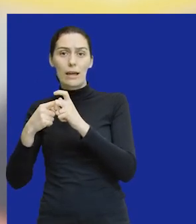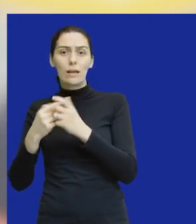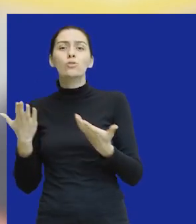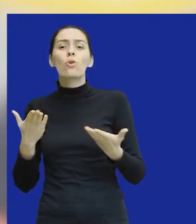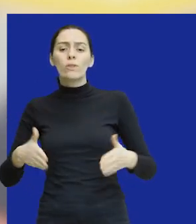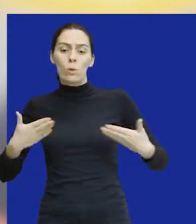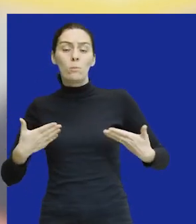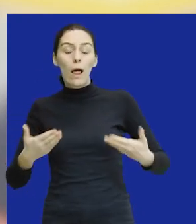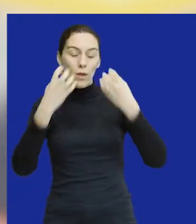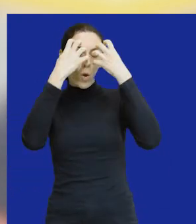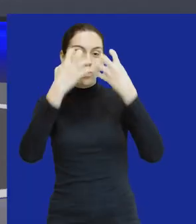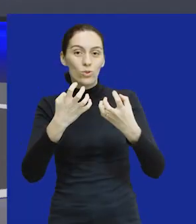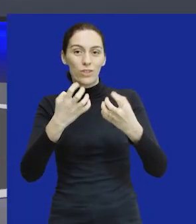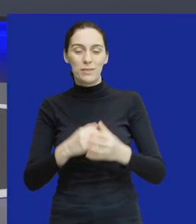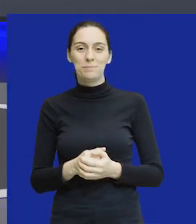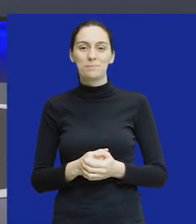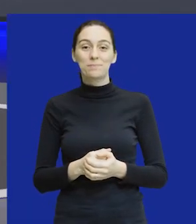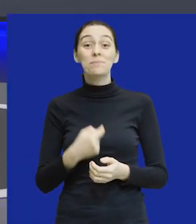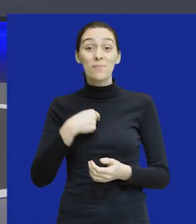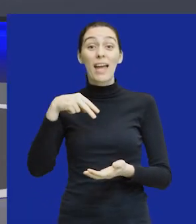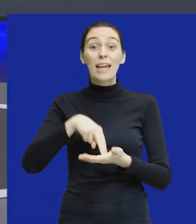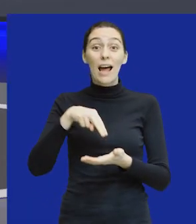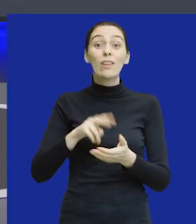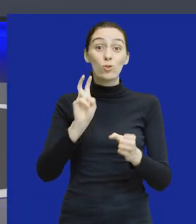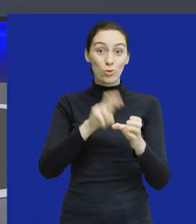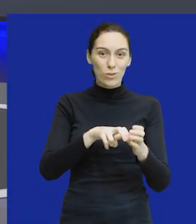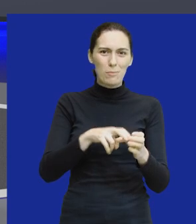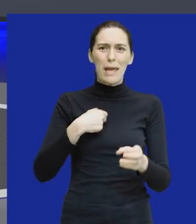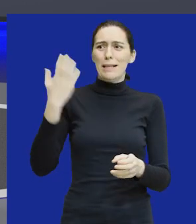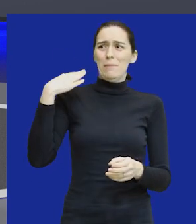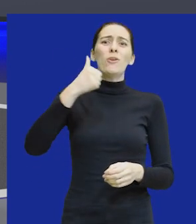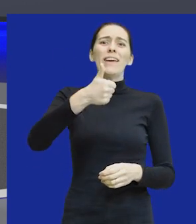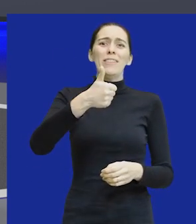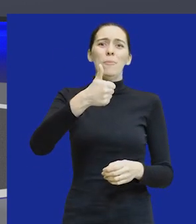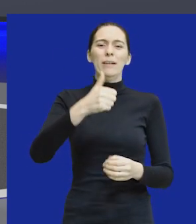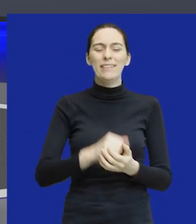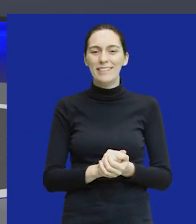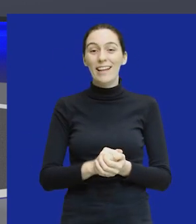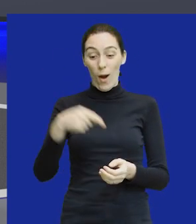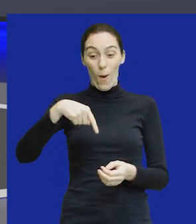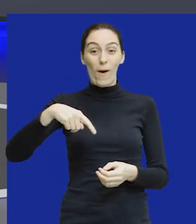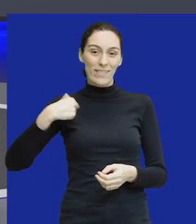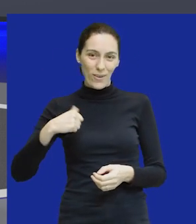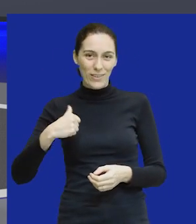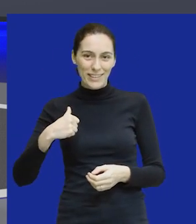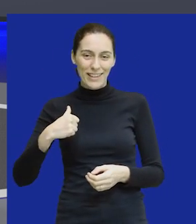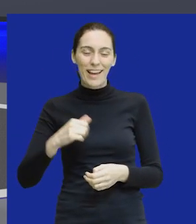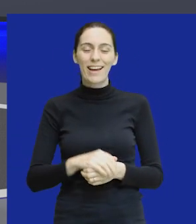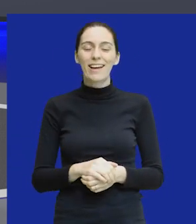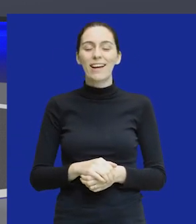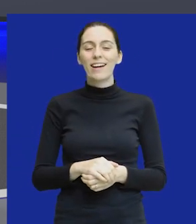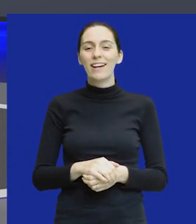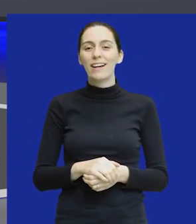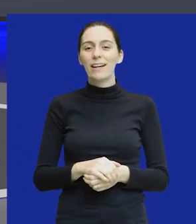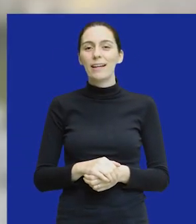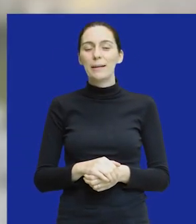kod mladih najviše oduševljava? Rado sudjelujem na Antunovskom hodu, bio sam jednom. I to ove godine, zato